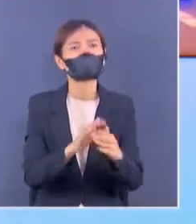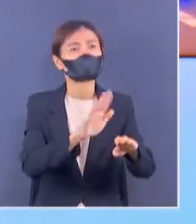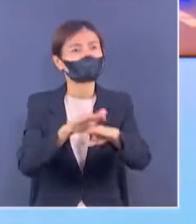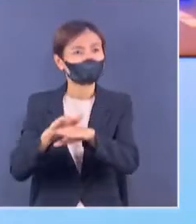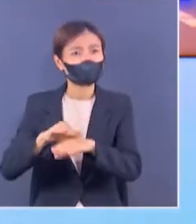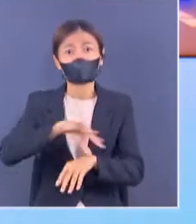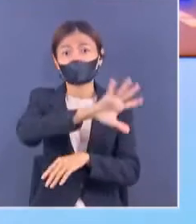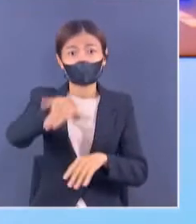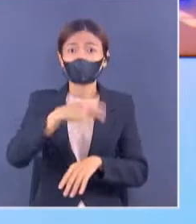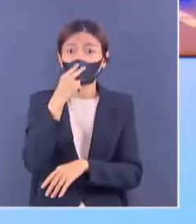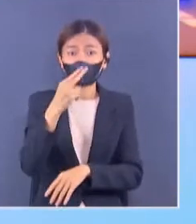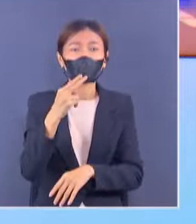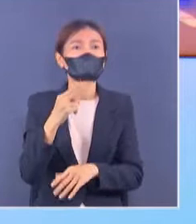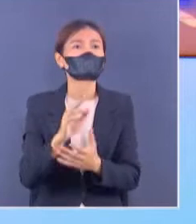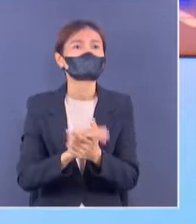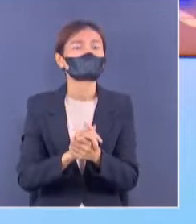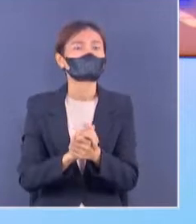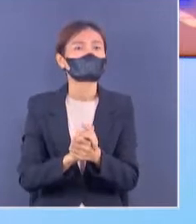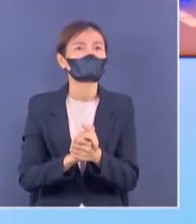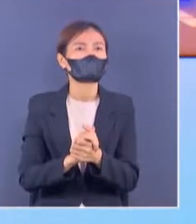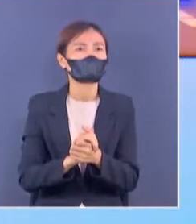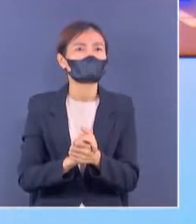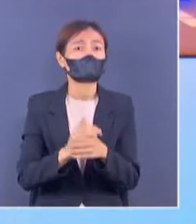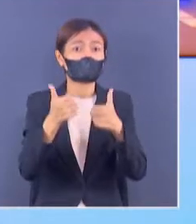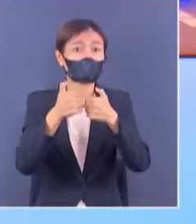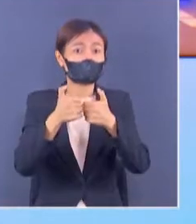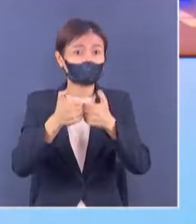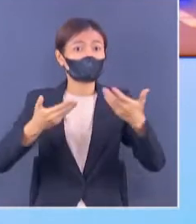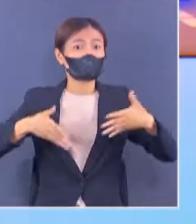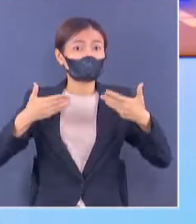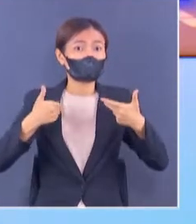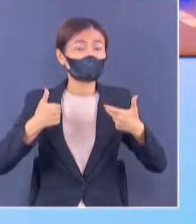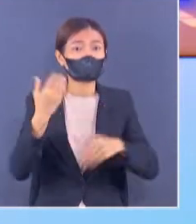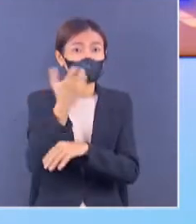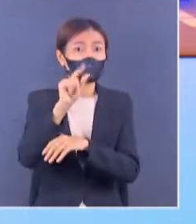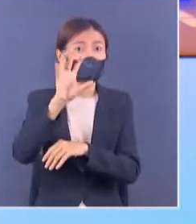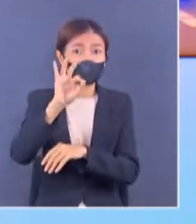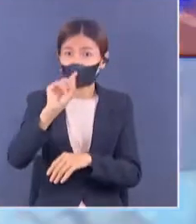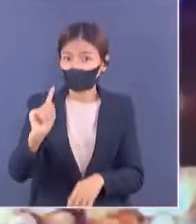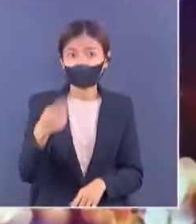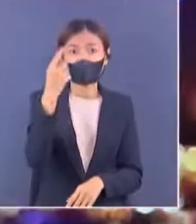นติดตามรายการฮอลลีวูดเกมไนท์ไทยแลนด์เทปแรกทางช่องมโนทวินที่9ค่ะ